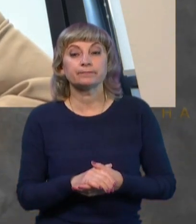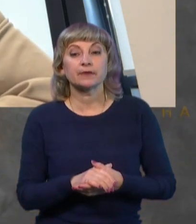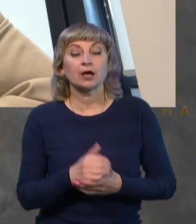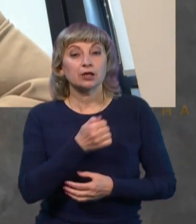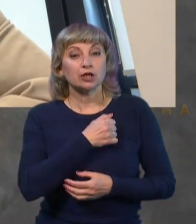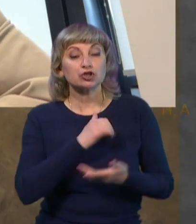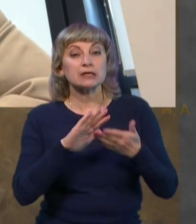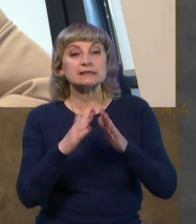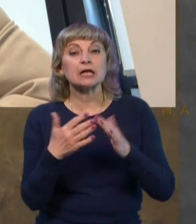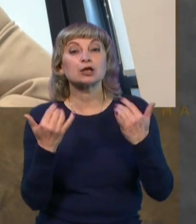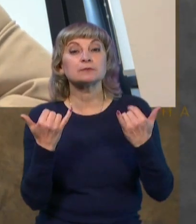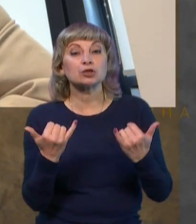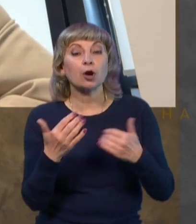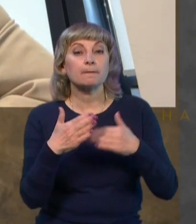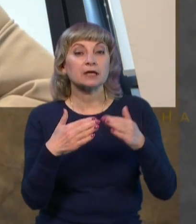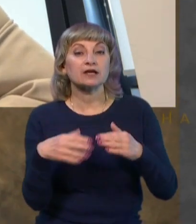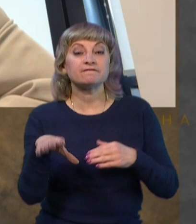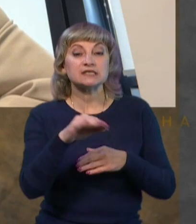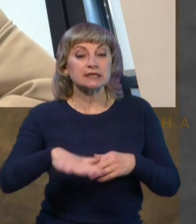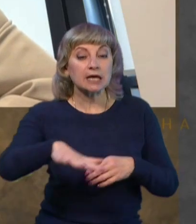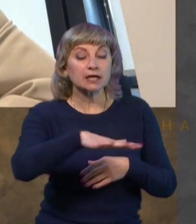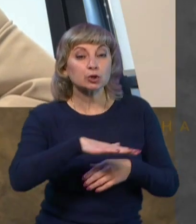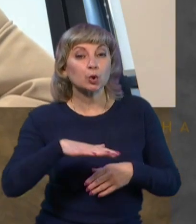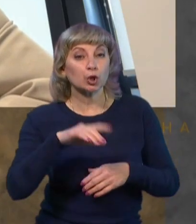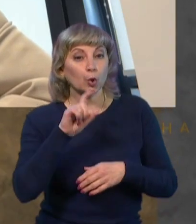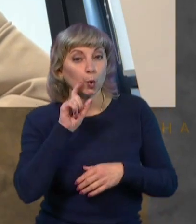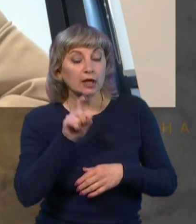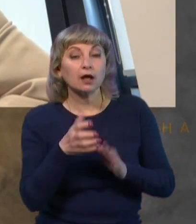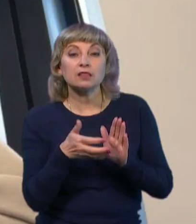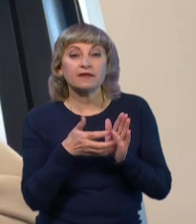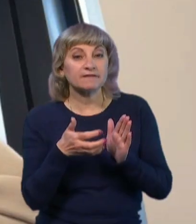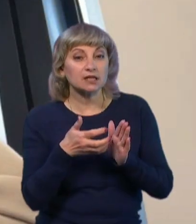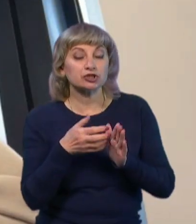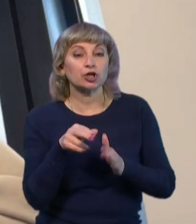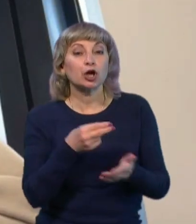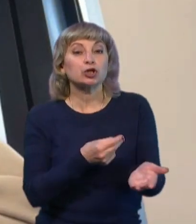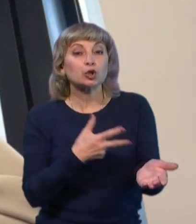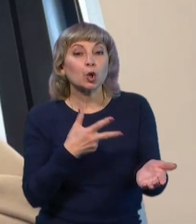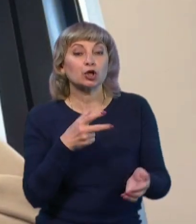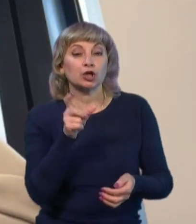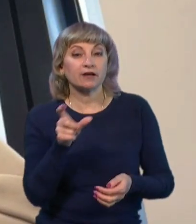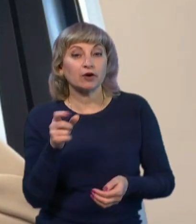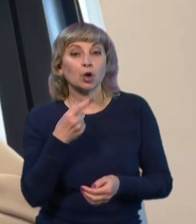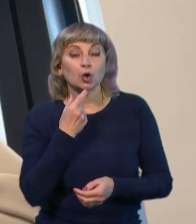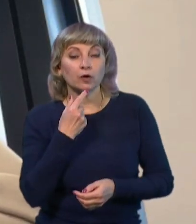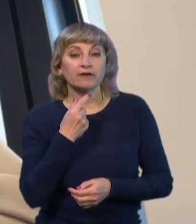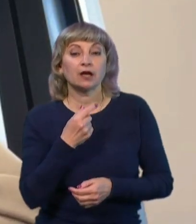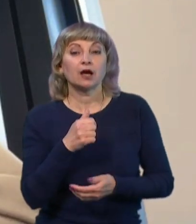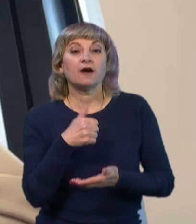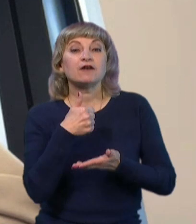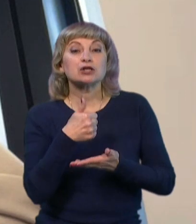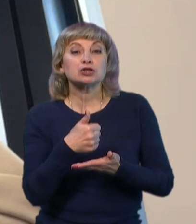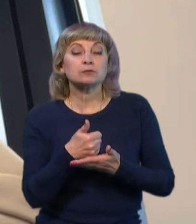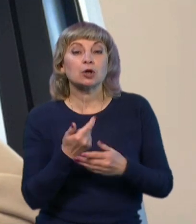На жаль, станом на сьогодні практично на всій території України не вистачає донорів крові, і в